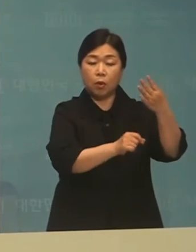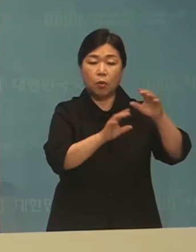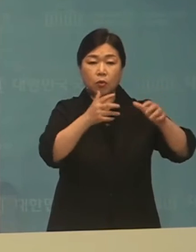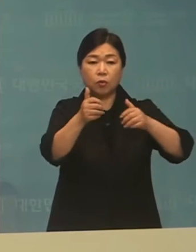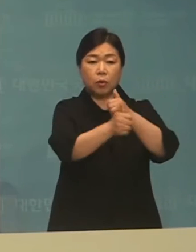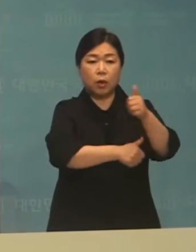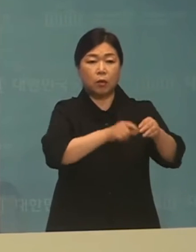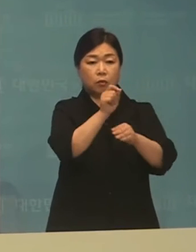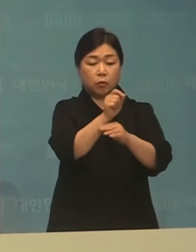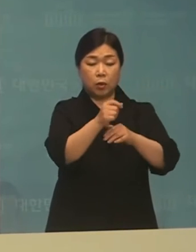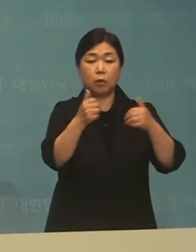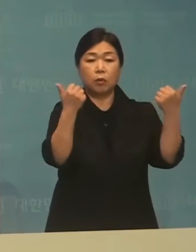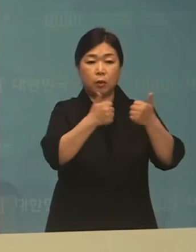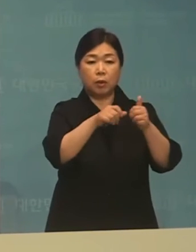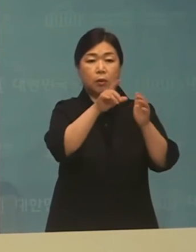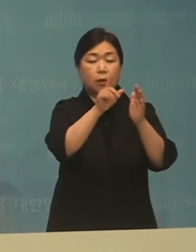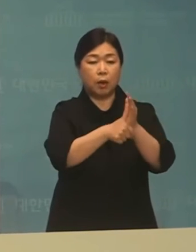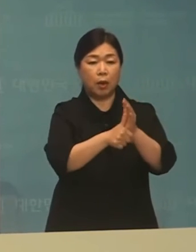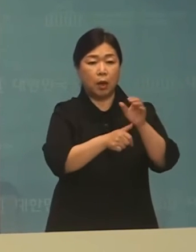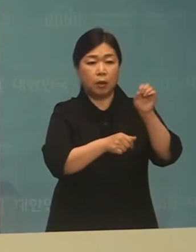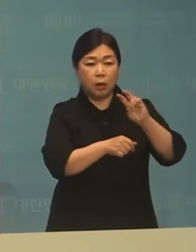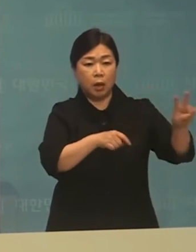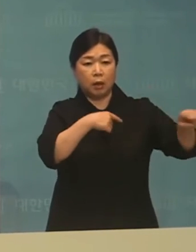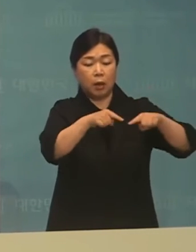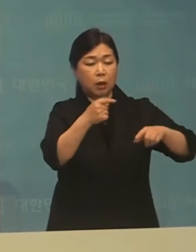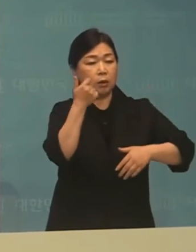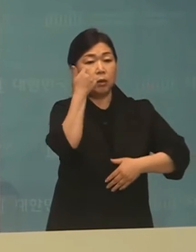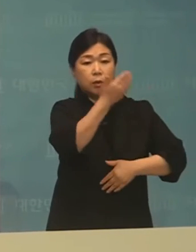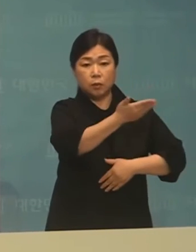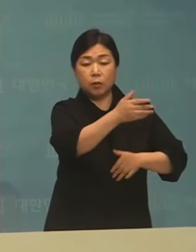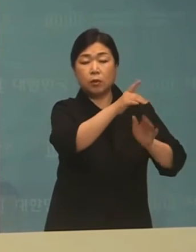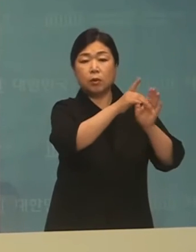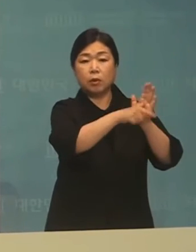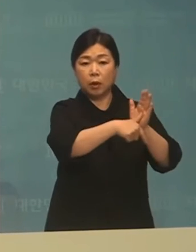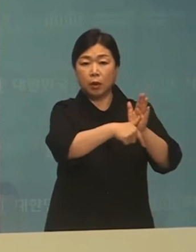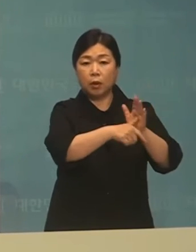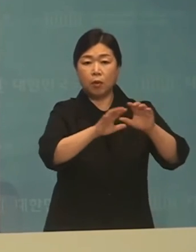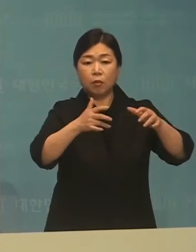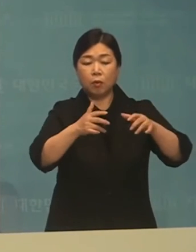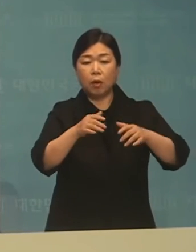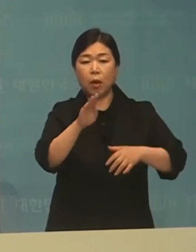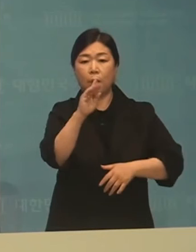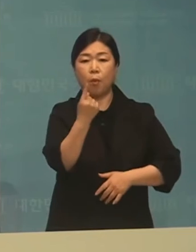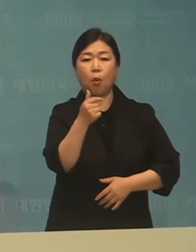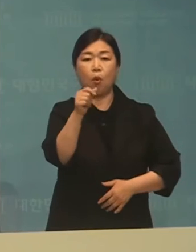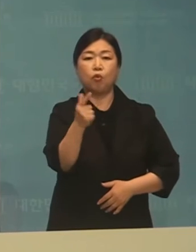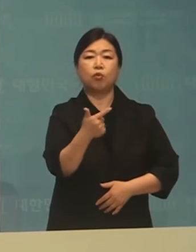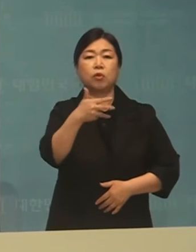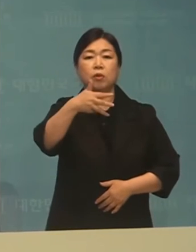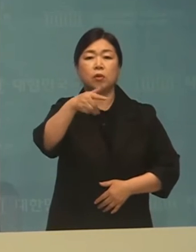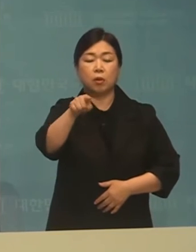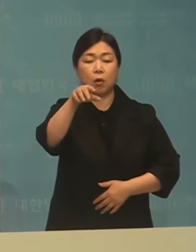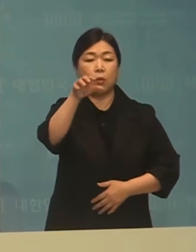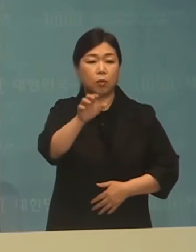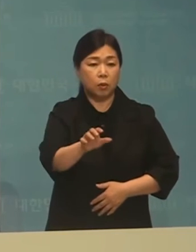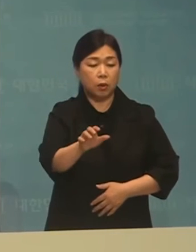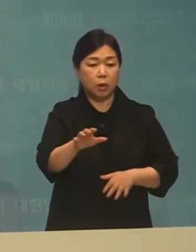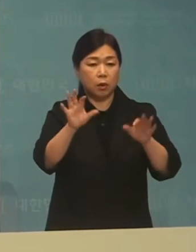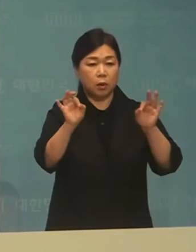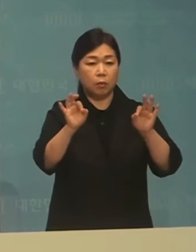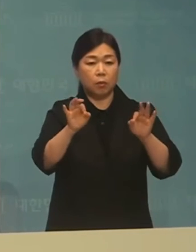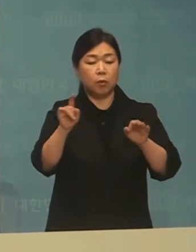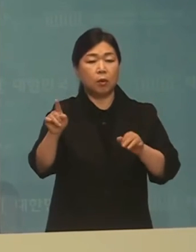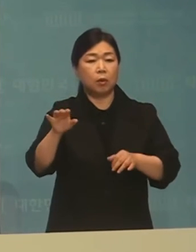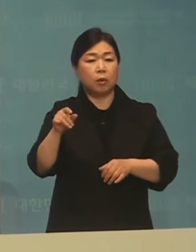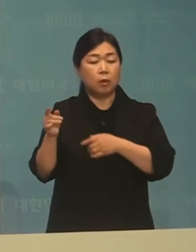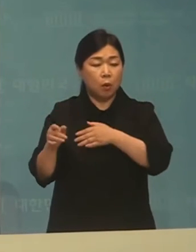국회 정부위에서 야당의 질문에 대해서 국가보훈처는 김은흥 광복회장의